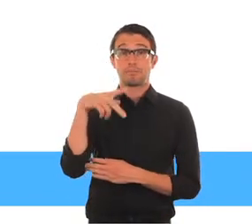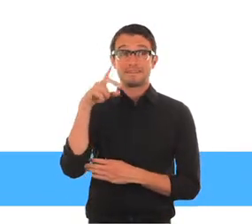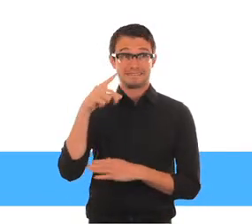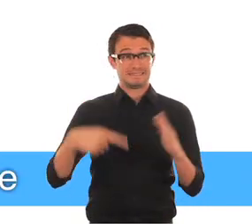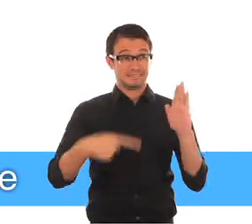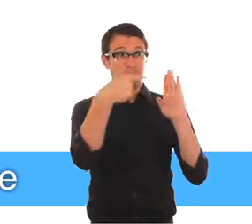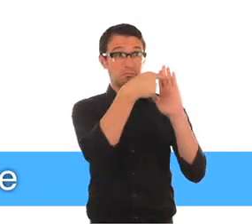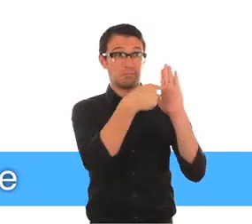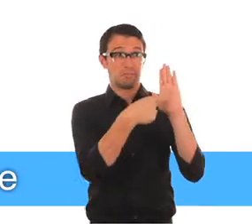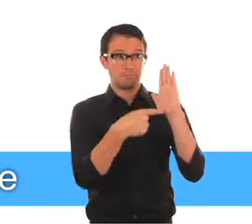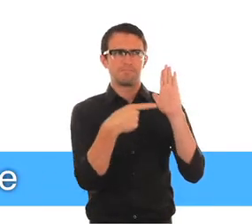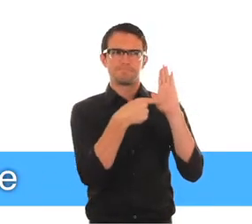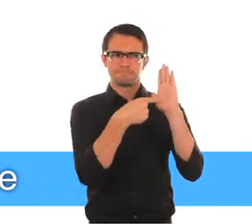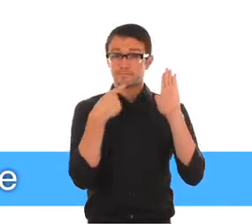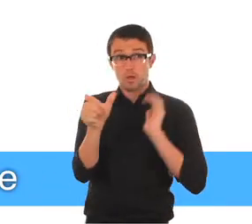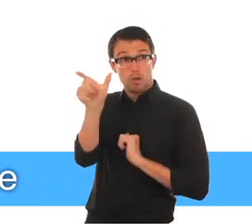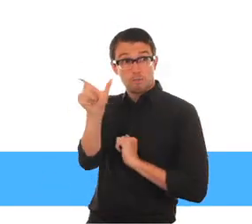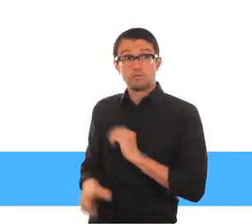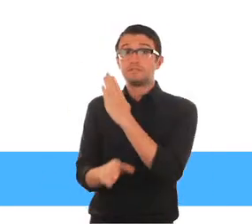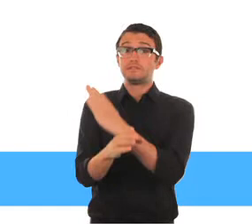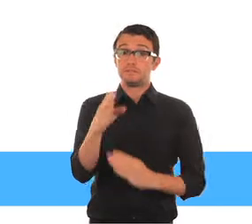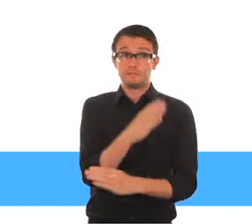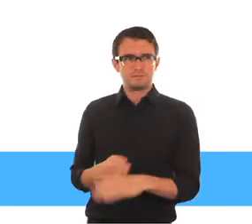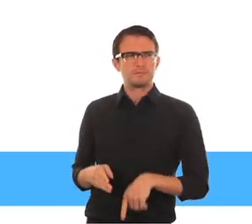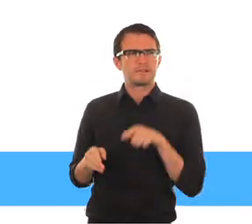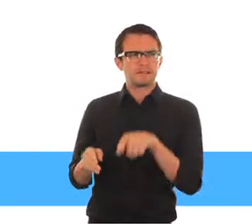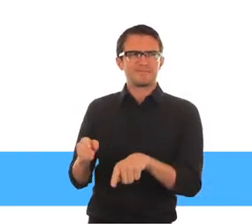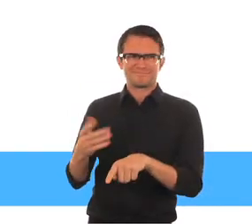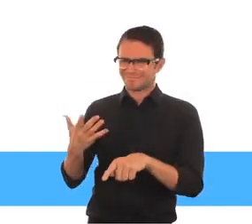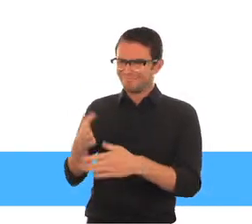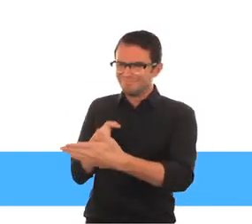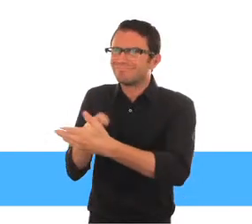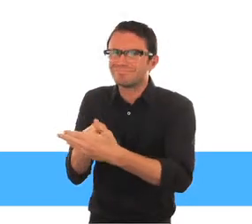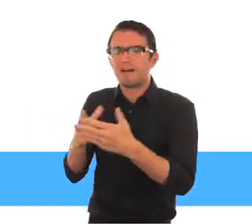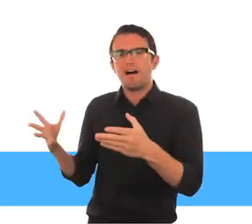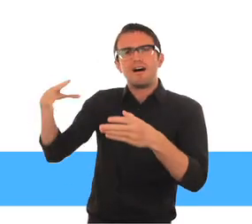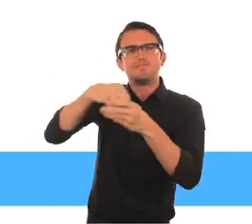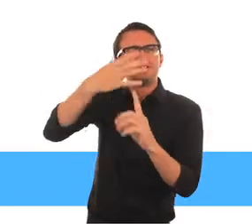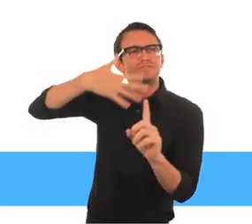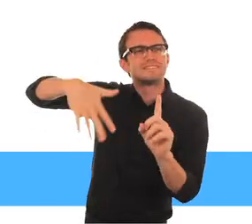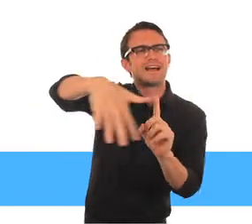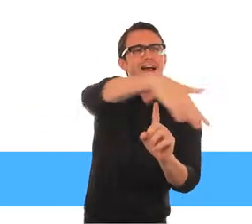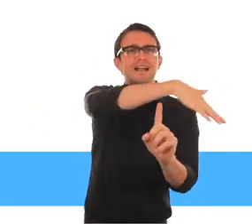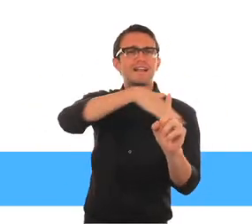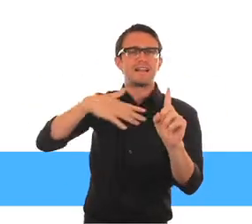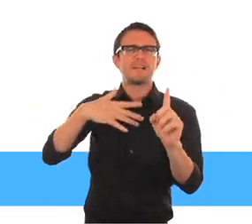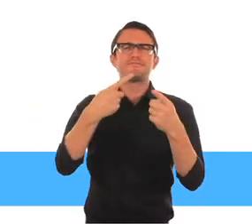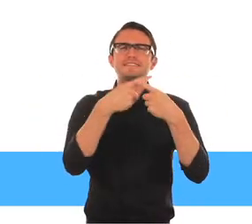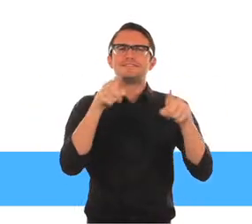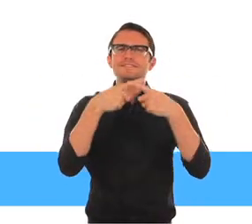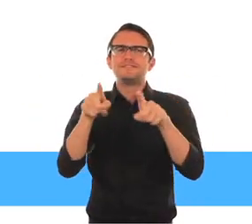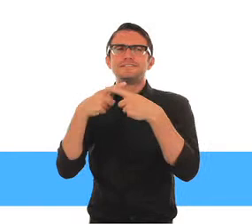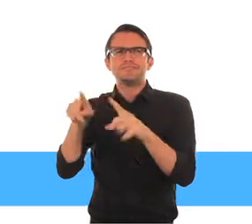handicapées. Selon la CDPH, une personne handicapée est quelqu'un dont l'incapacité en interaction avec d'autres barrières font obstacle à sa